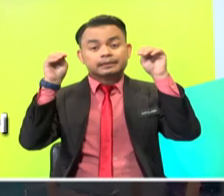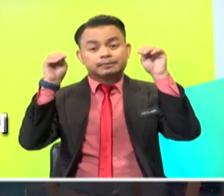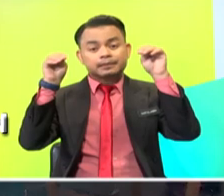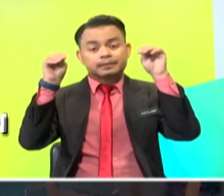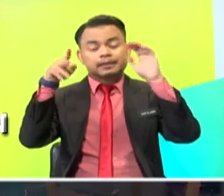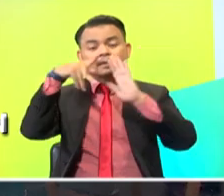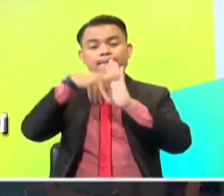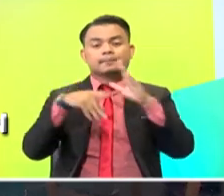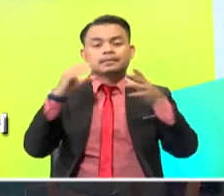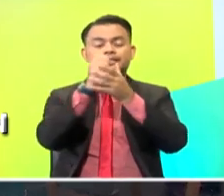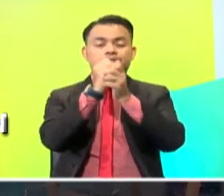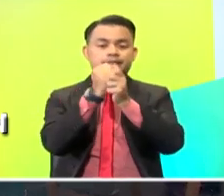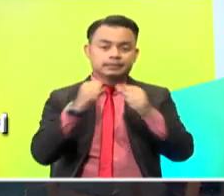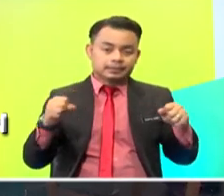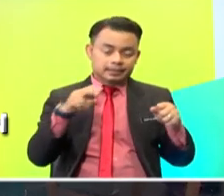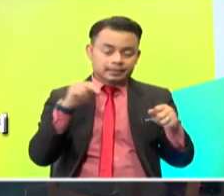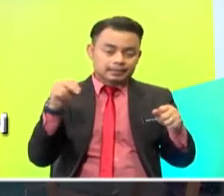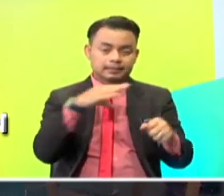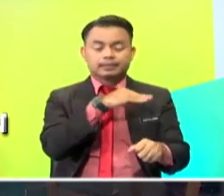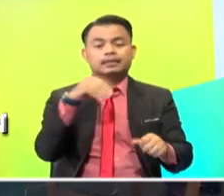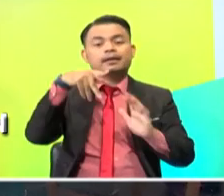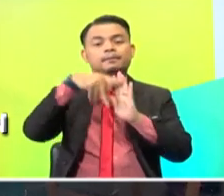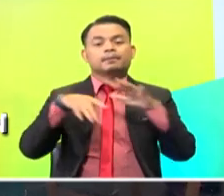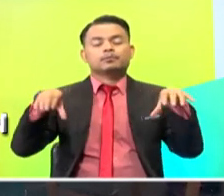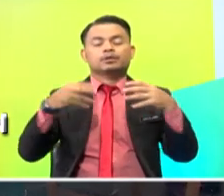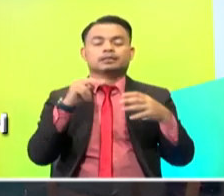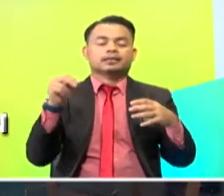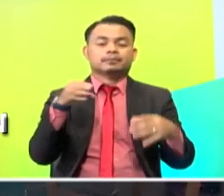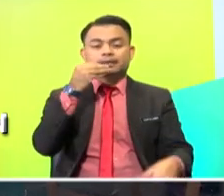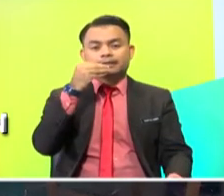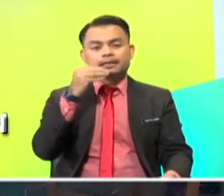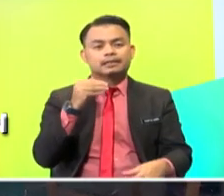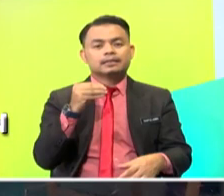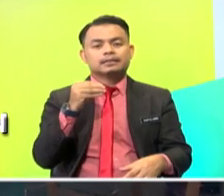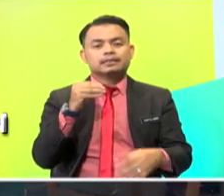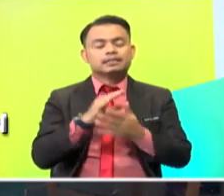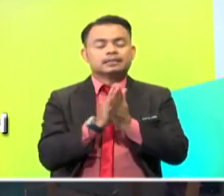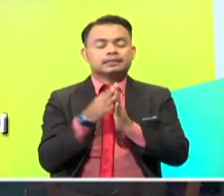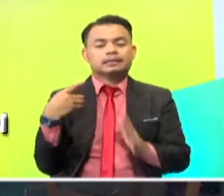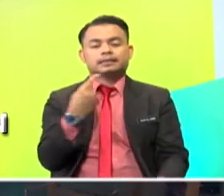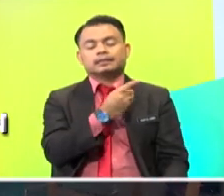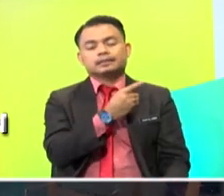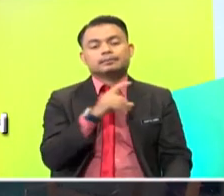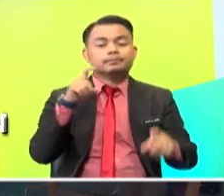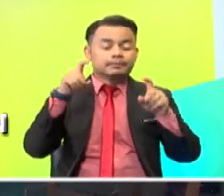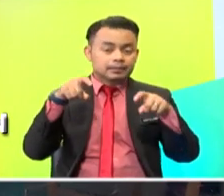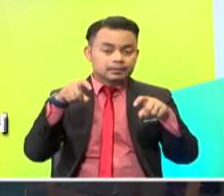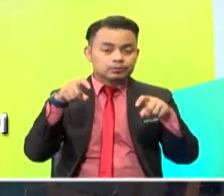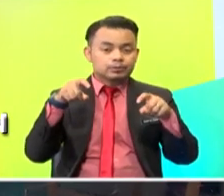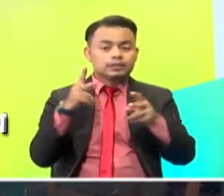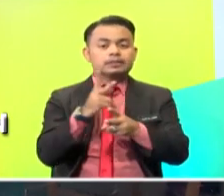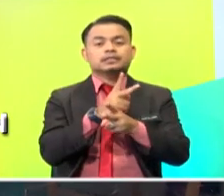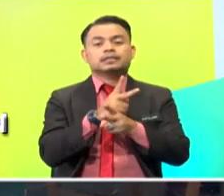makanan kita perlu menjaga kebersihan enggak Jo ini sendiri berada di dalam tajuk sanitasi makanan